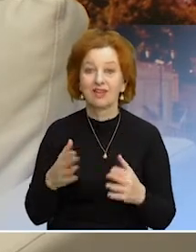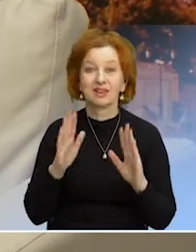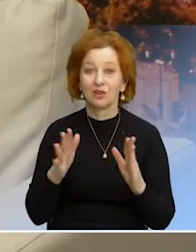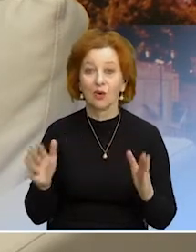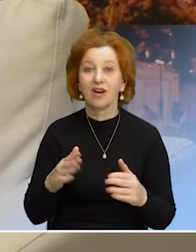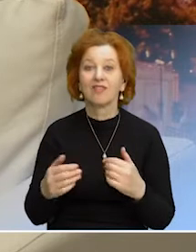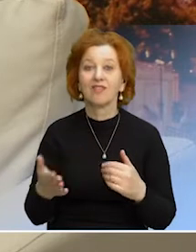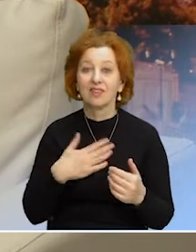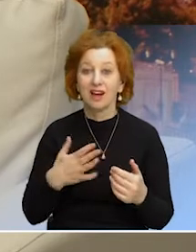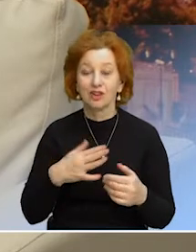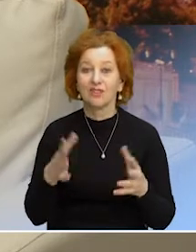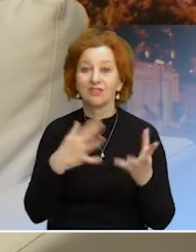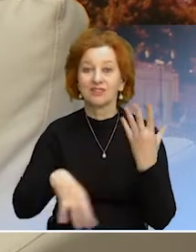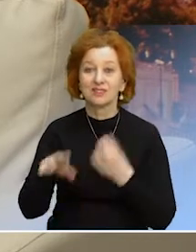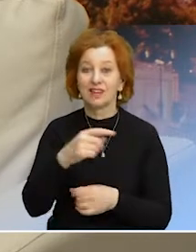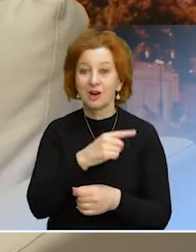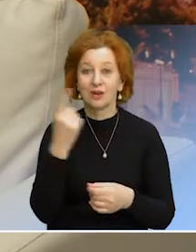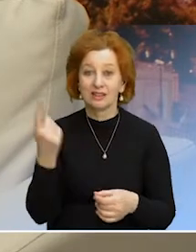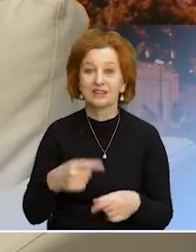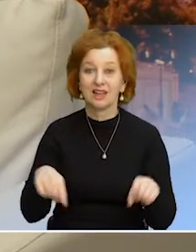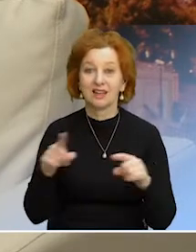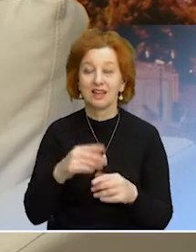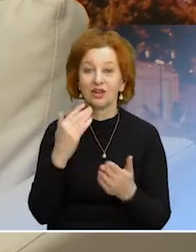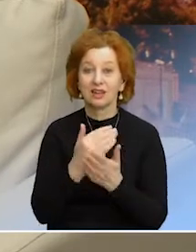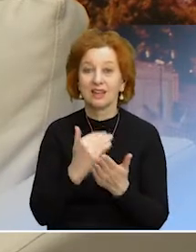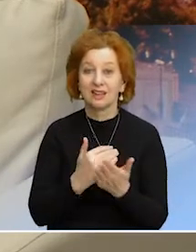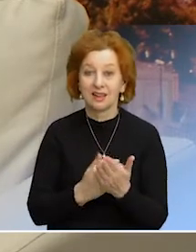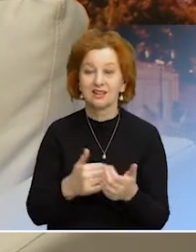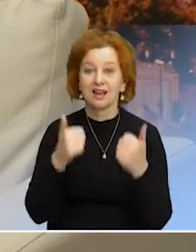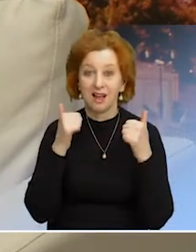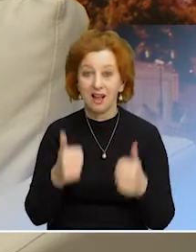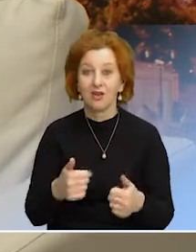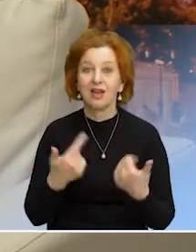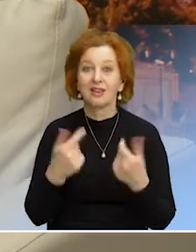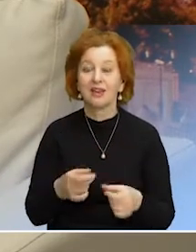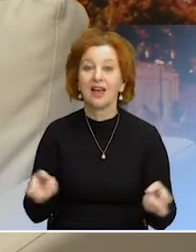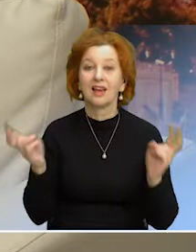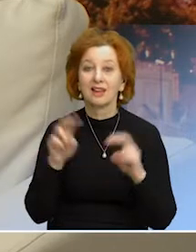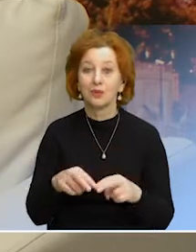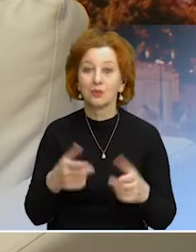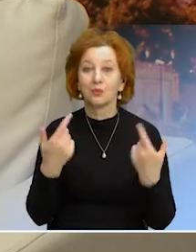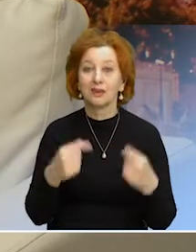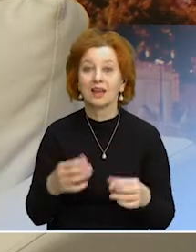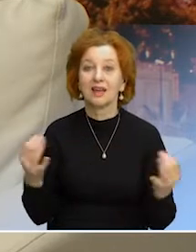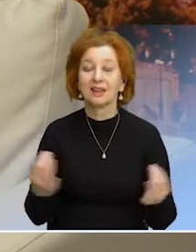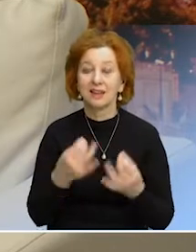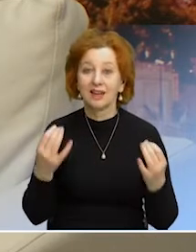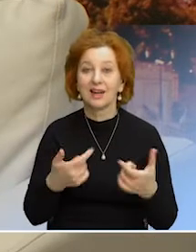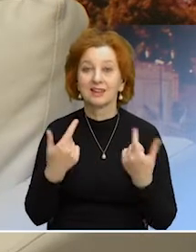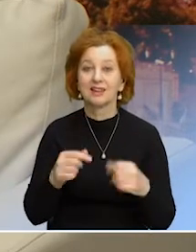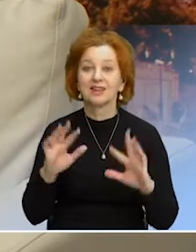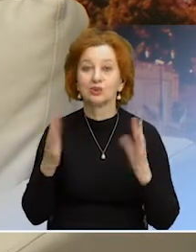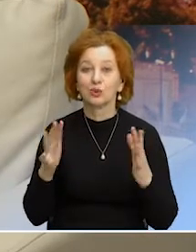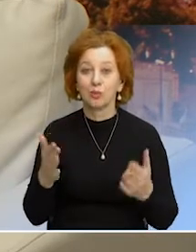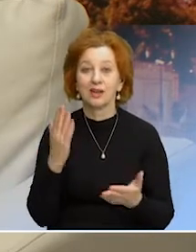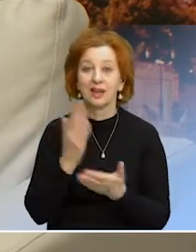только в наш, я повторюсь. И это общероссийская такая история. Тенденция хорошая, они идут, да? туда, где интересно, где есть события. Я об этом говорю каждый